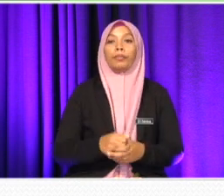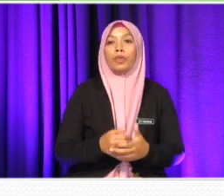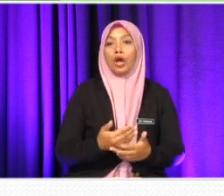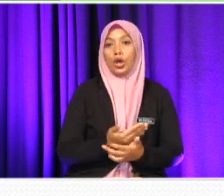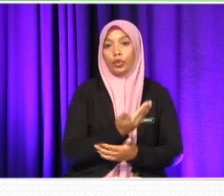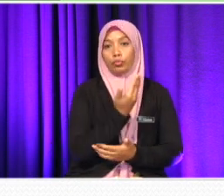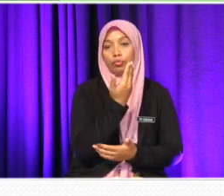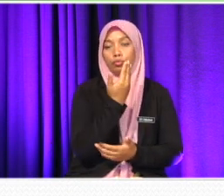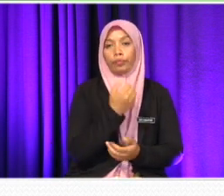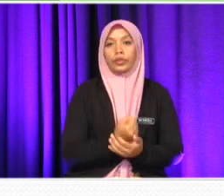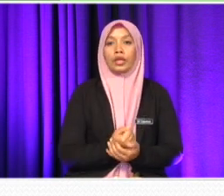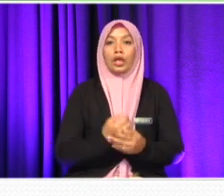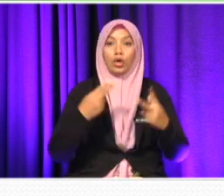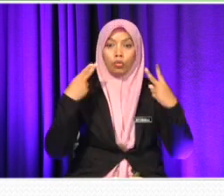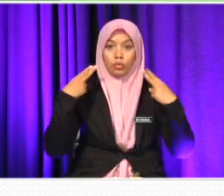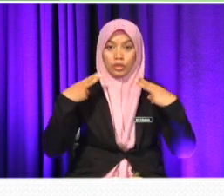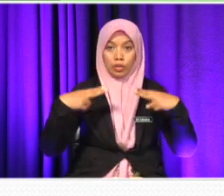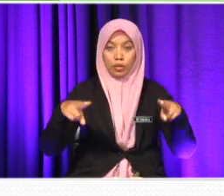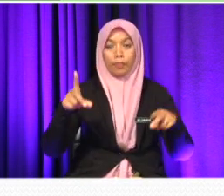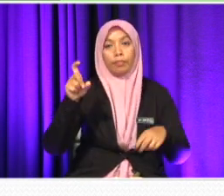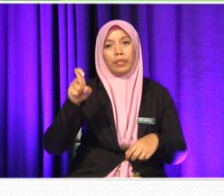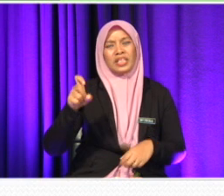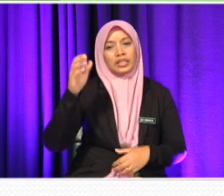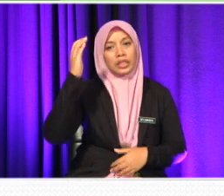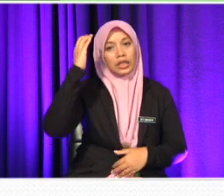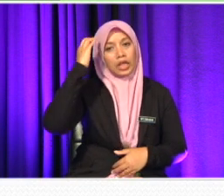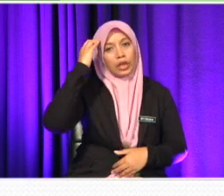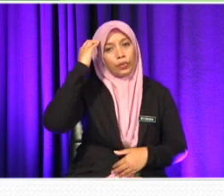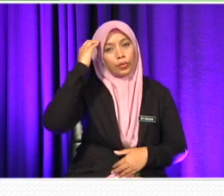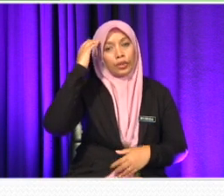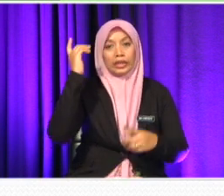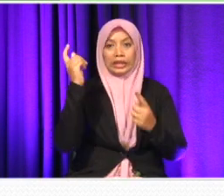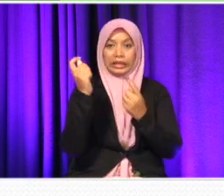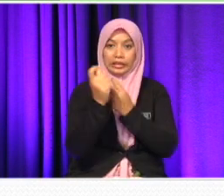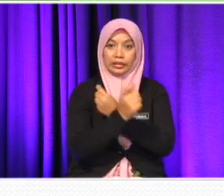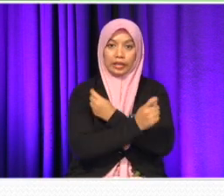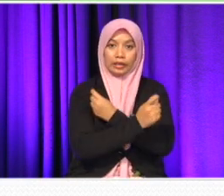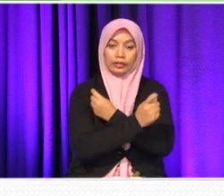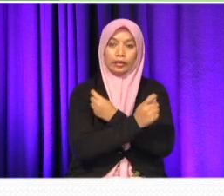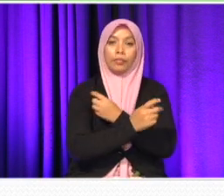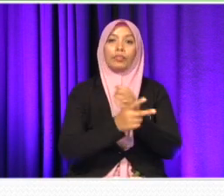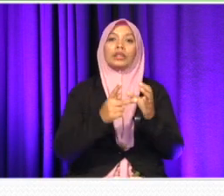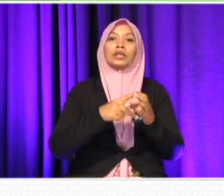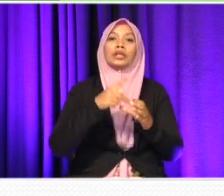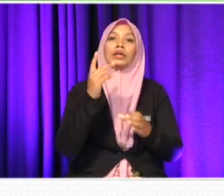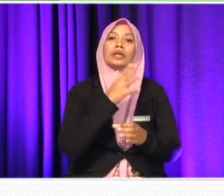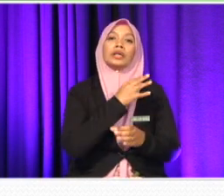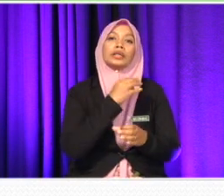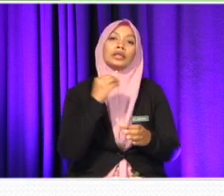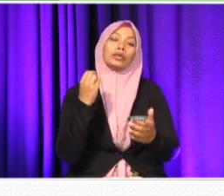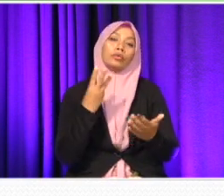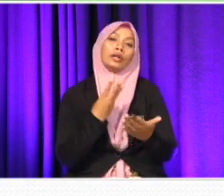ingat Atau pengusahawan mestilah tahu tentang kaitan antara penularan dengan keuangan manakala pengeluaran dengan pemasaran